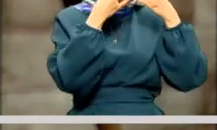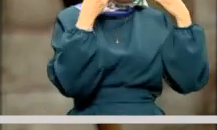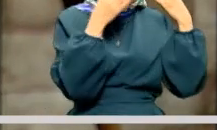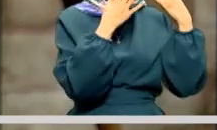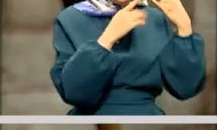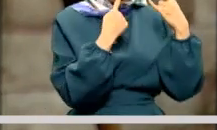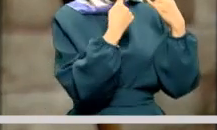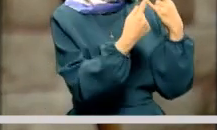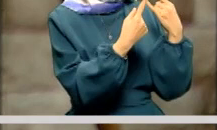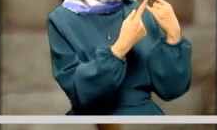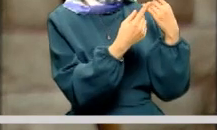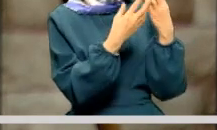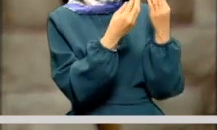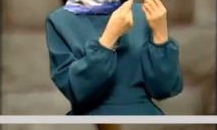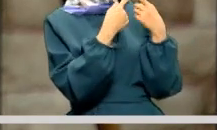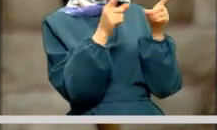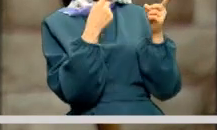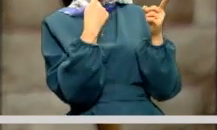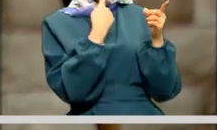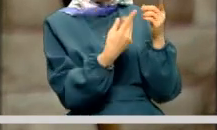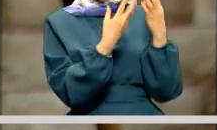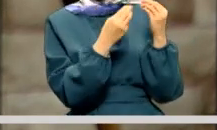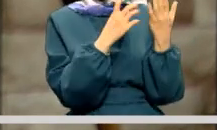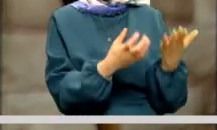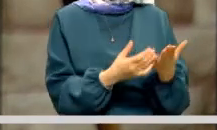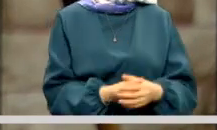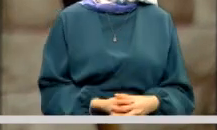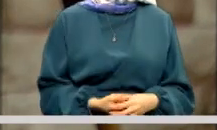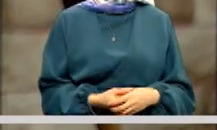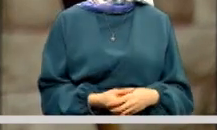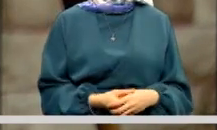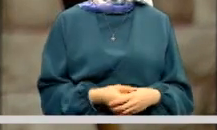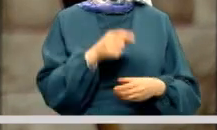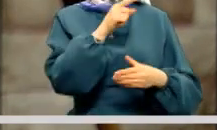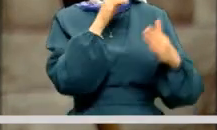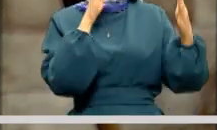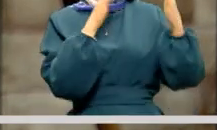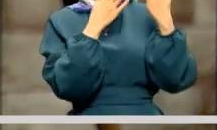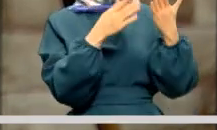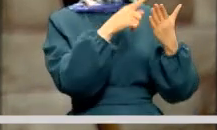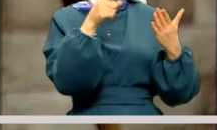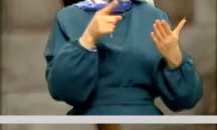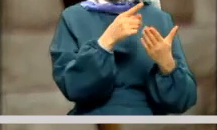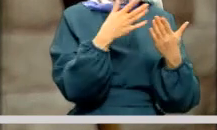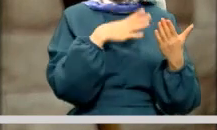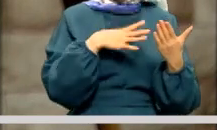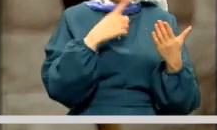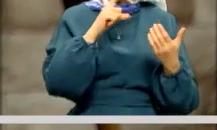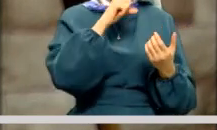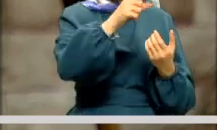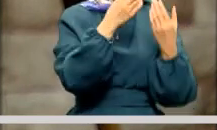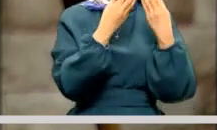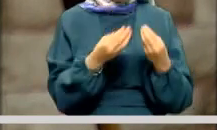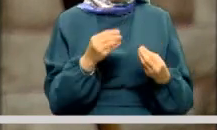Dediğiniz zaman çok farklı bir tepki alabiliyor idik Yani bunun karşılığında Siz ister istemez bir cevap vermeniz